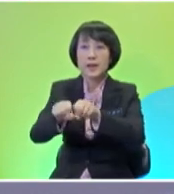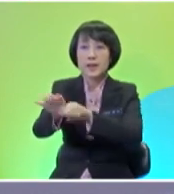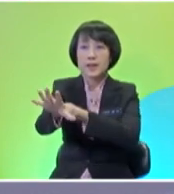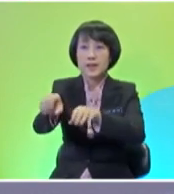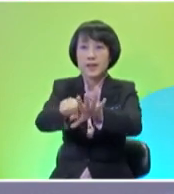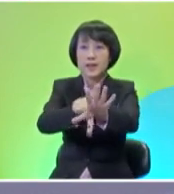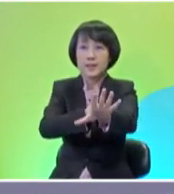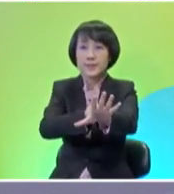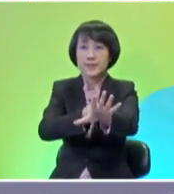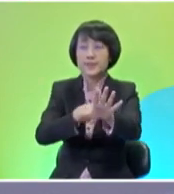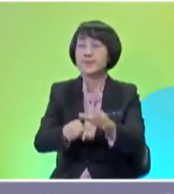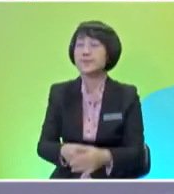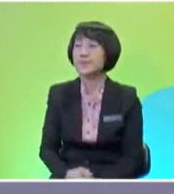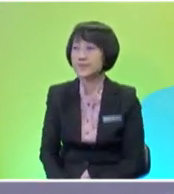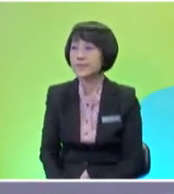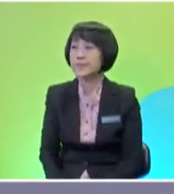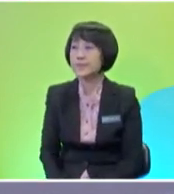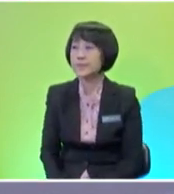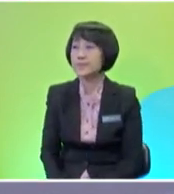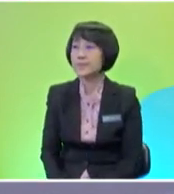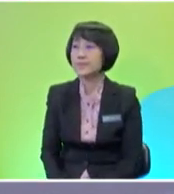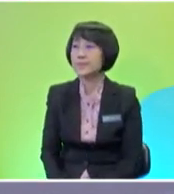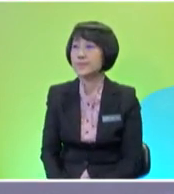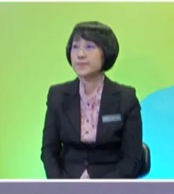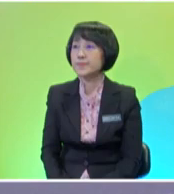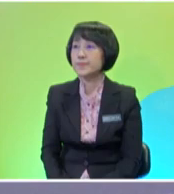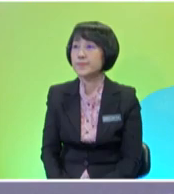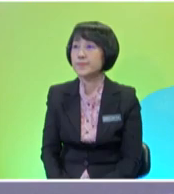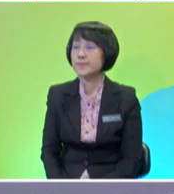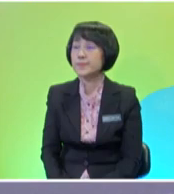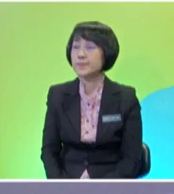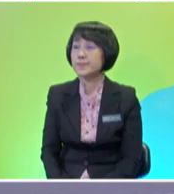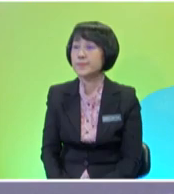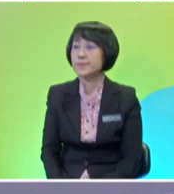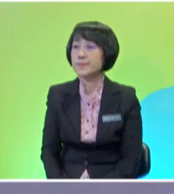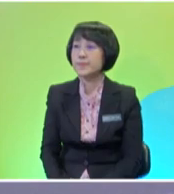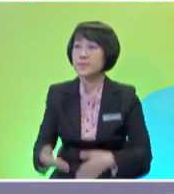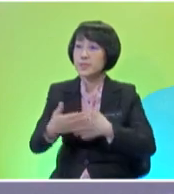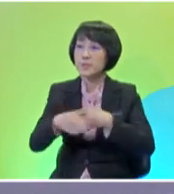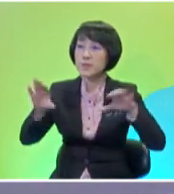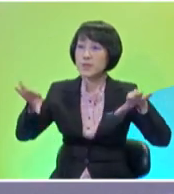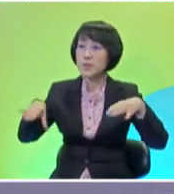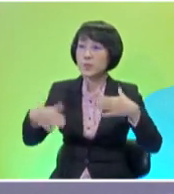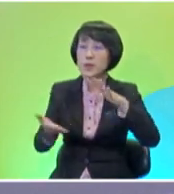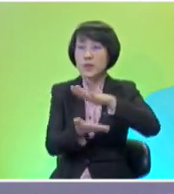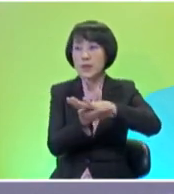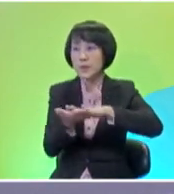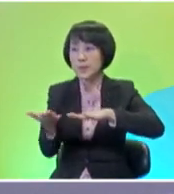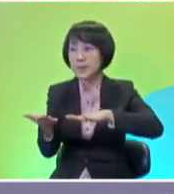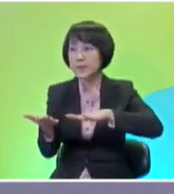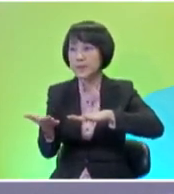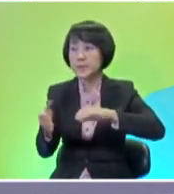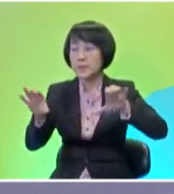kita gunakan sarung tangan. Untuk keselamatanlah. Okey, selepas kita dah buat tapak ni, kita dah boleh terus lekatkan yang